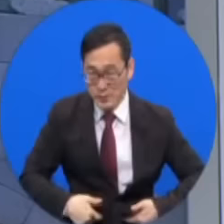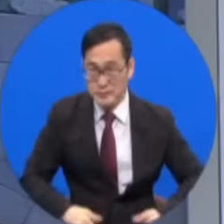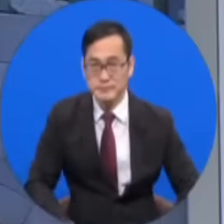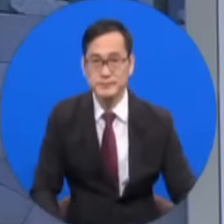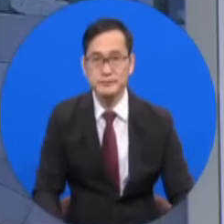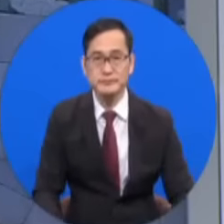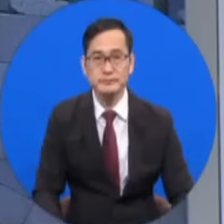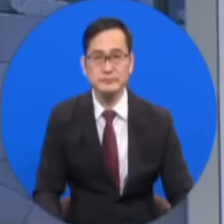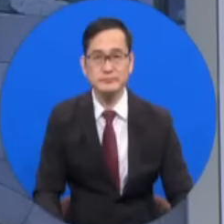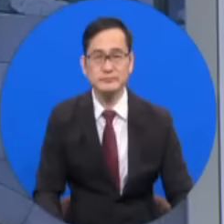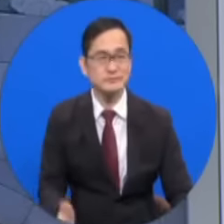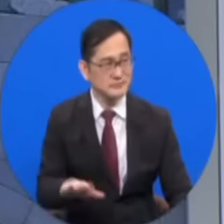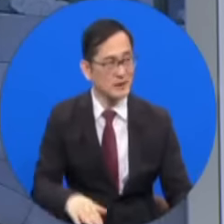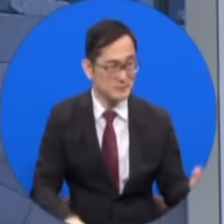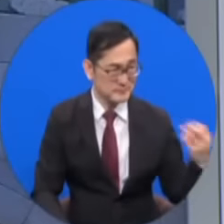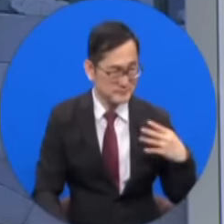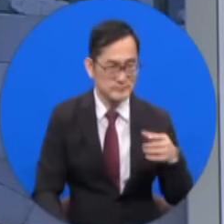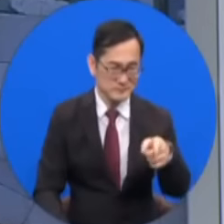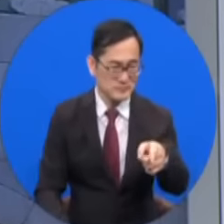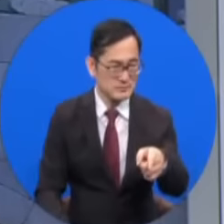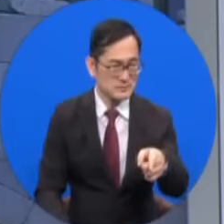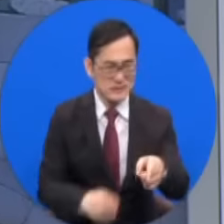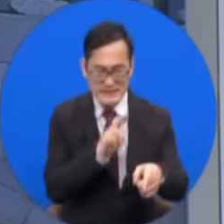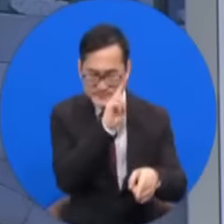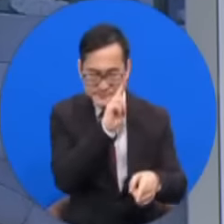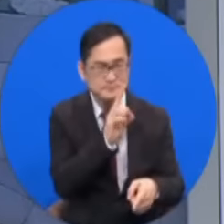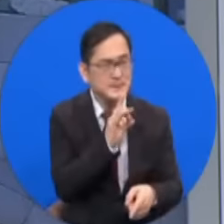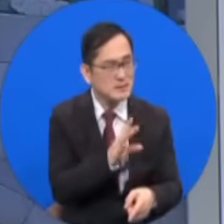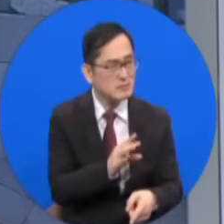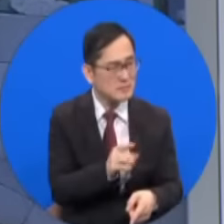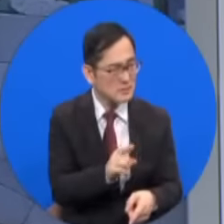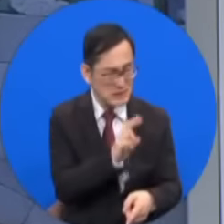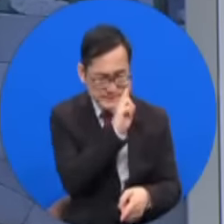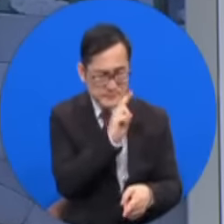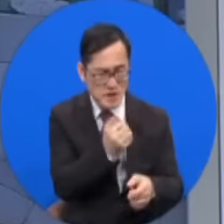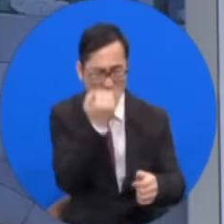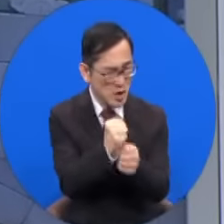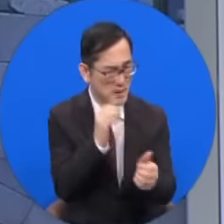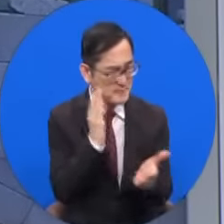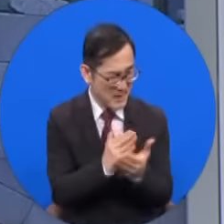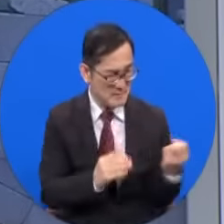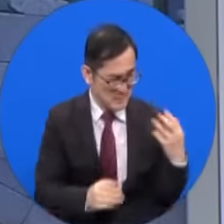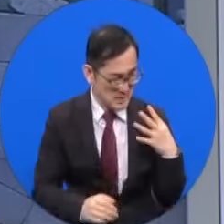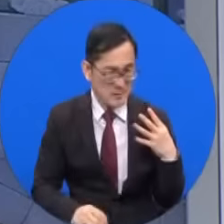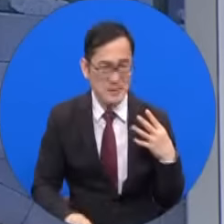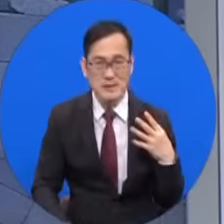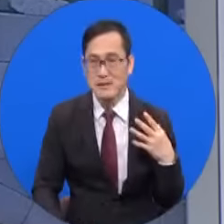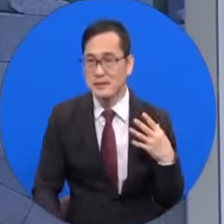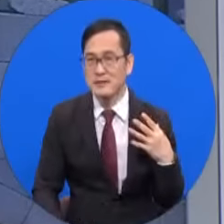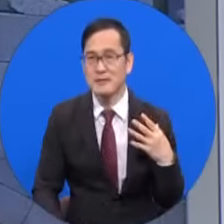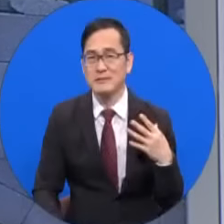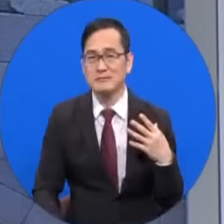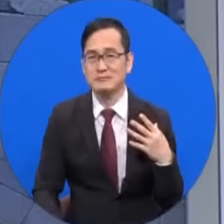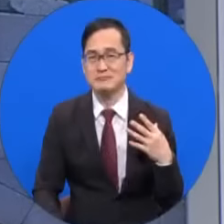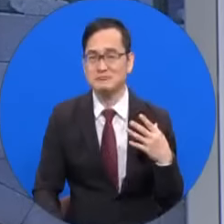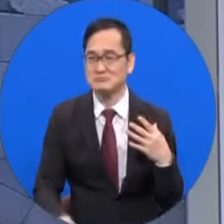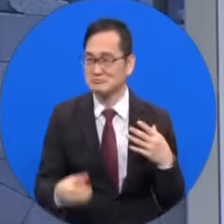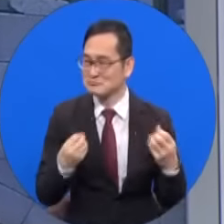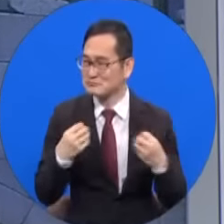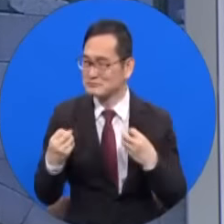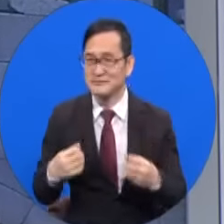일이지 과하게 문제 삼으면 안 된다라는 반론도 함께 전해드리고 있습니다 여러분 어떻게 생각하십니까 이로써 세 곳에서 대시와